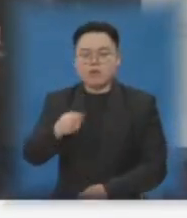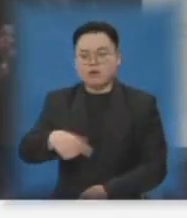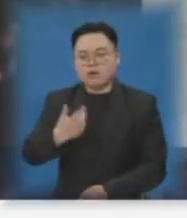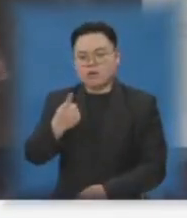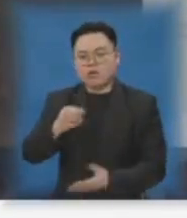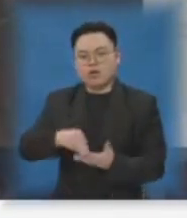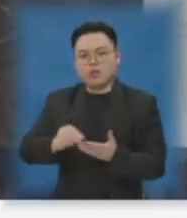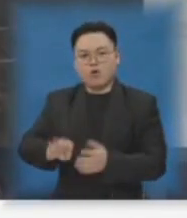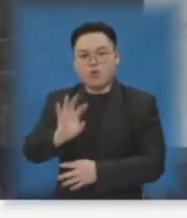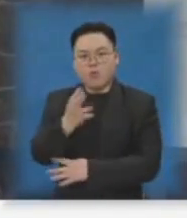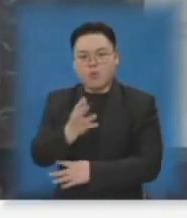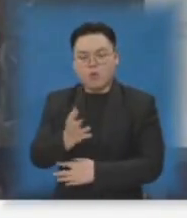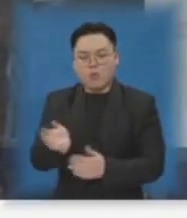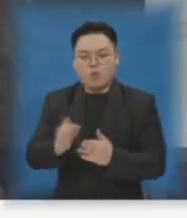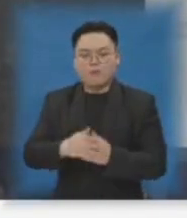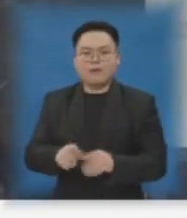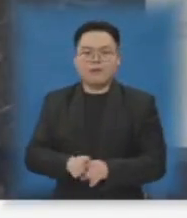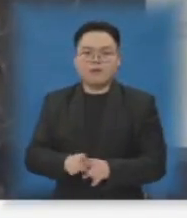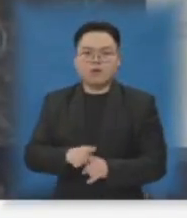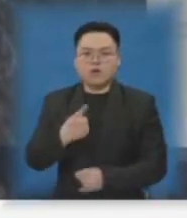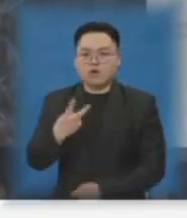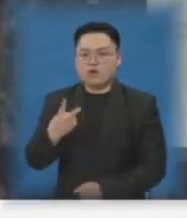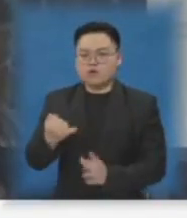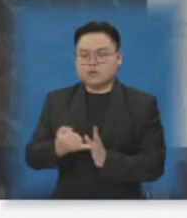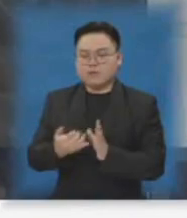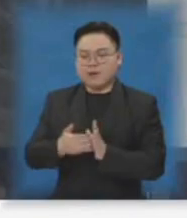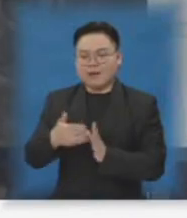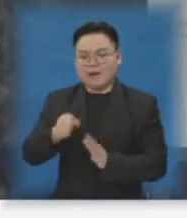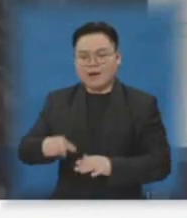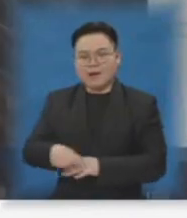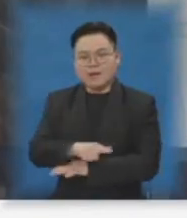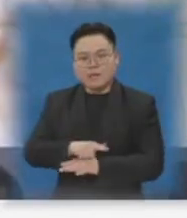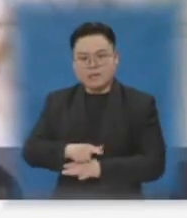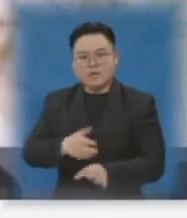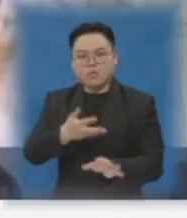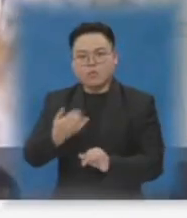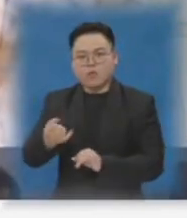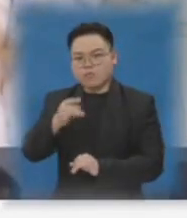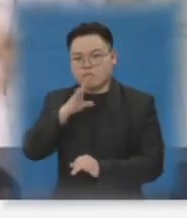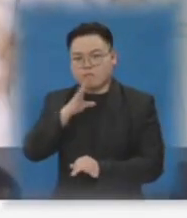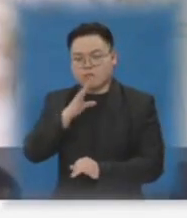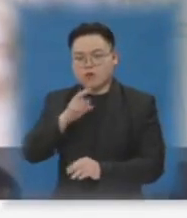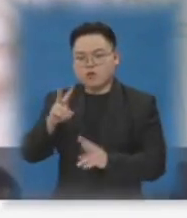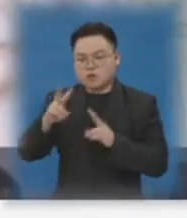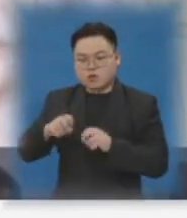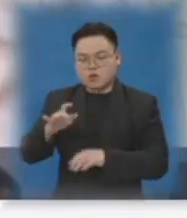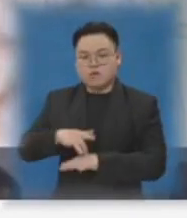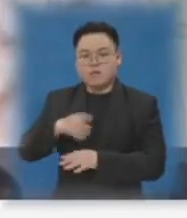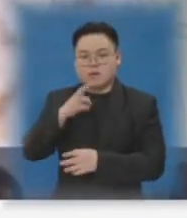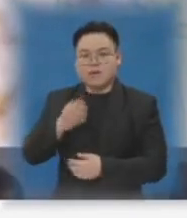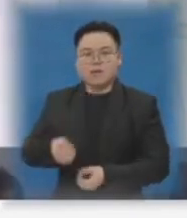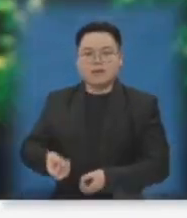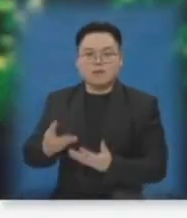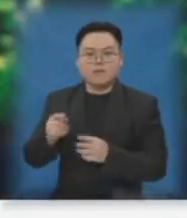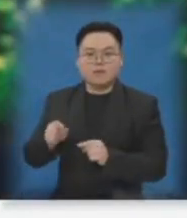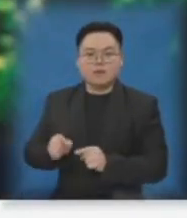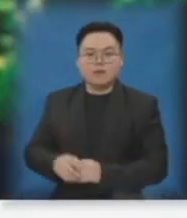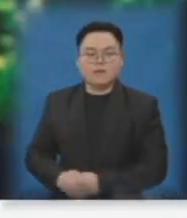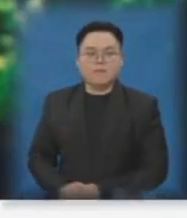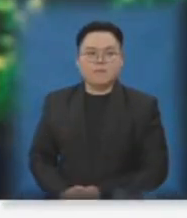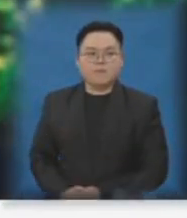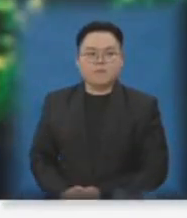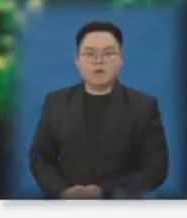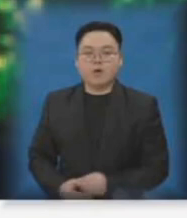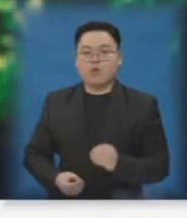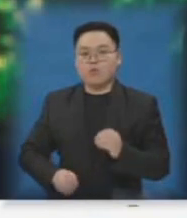126 мянган га ой сан дороотод орох дүгнэлтийг ойн хөгжлийн судалгааны төв гаргасан байна. Мод тарих